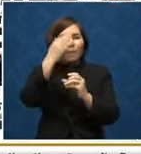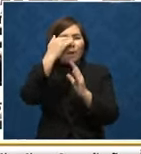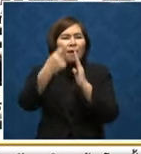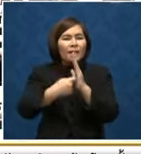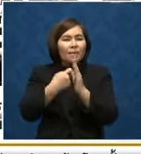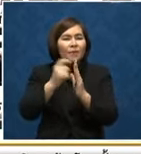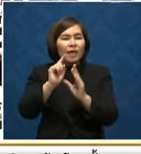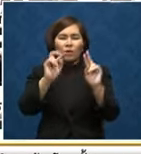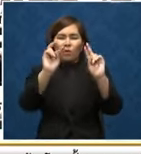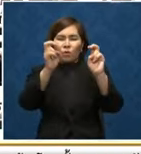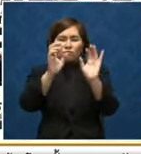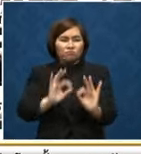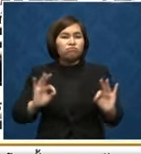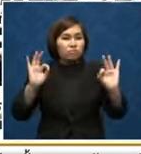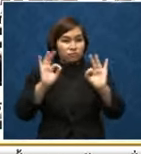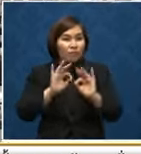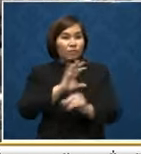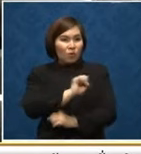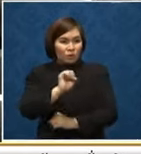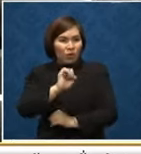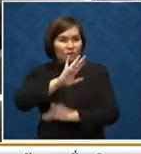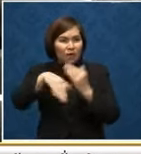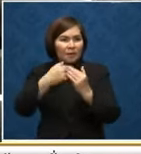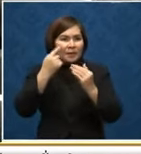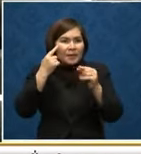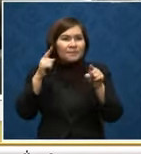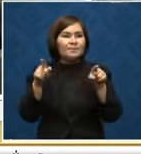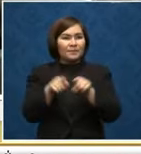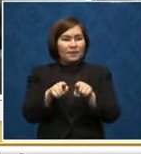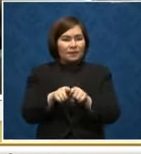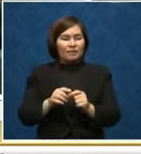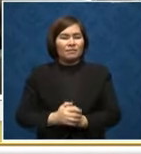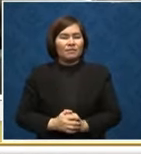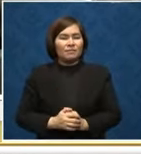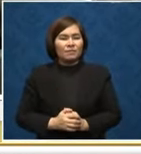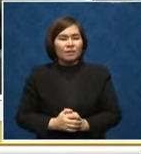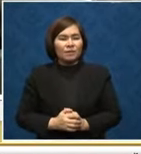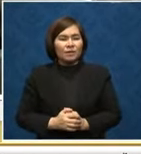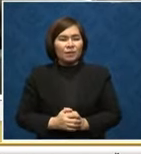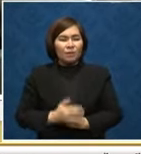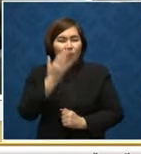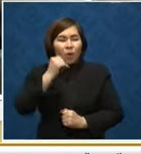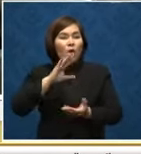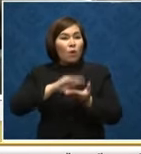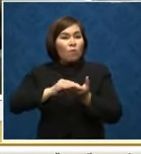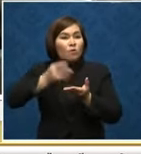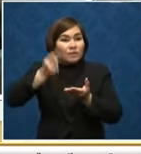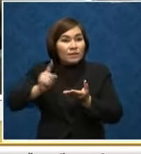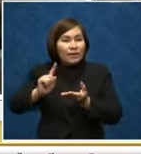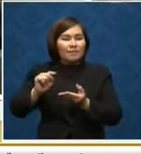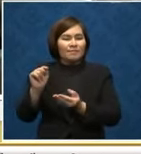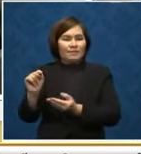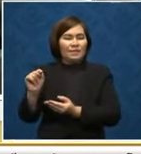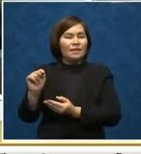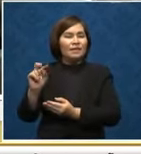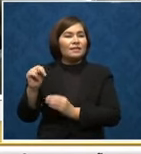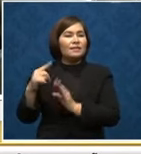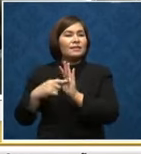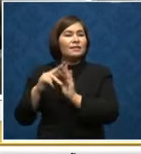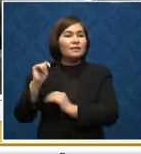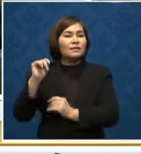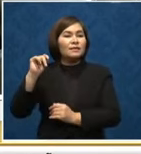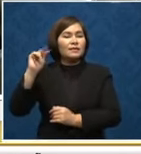มคิดว่าประเด็นสำคัญเพื่อนสมาชิกเห็นตรงกันครับว่าข้อเท็จจริงที่ไม่อาจปฏิเสธได้ก็คือข้อเท็จจริงที่คุณณัฐพงษ์ได้นำเสนอว่า